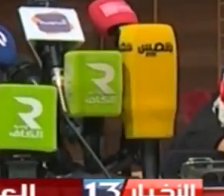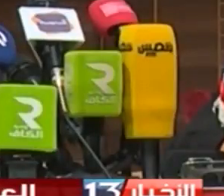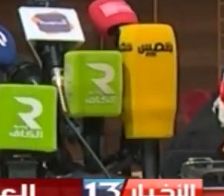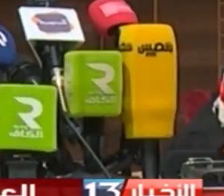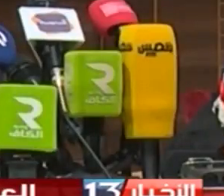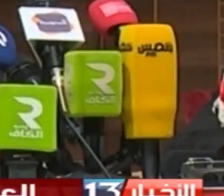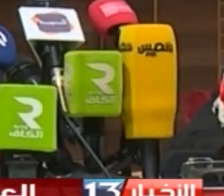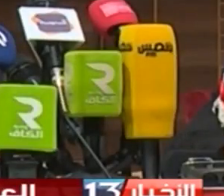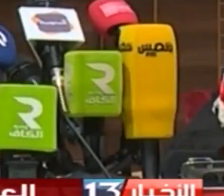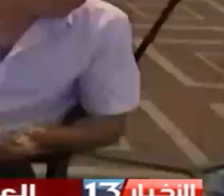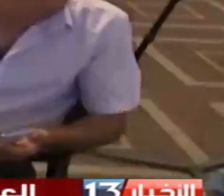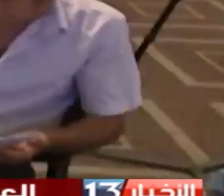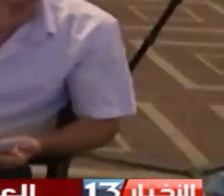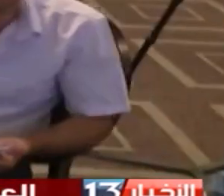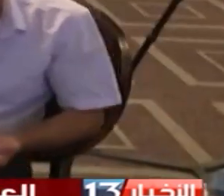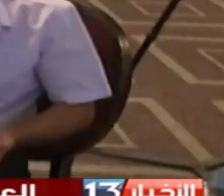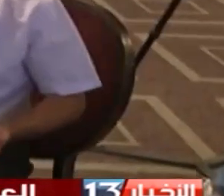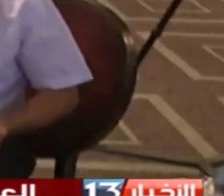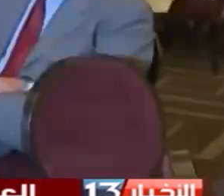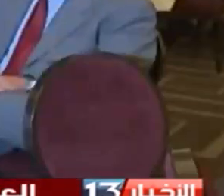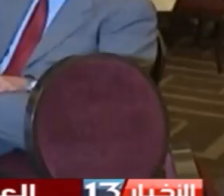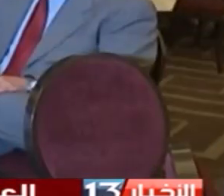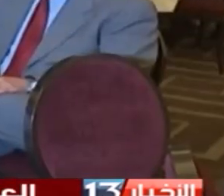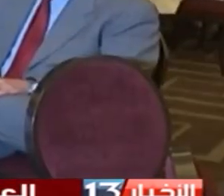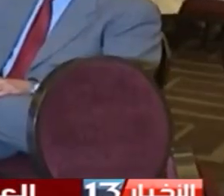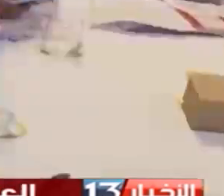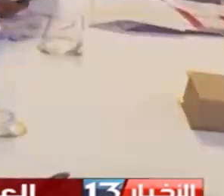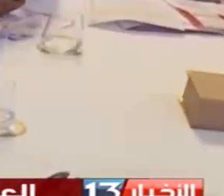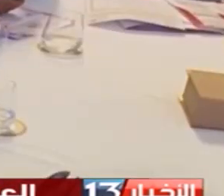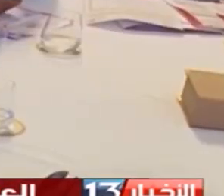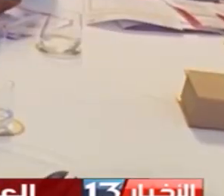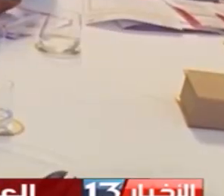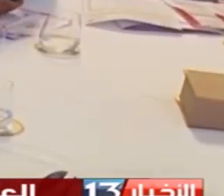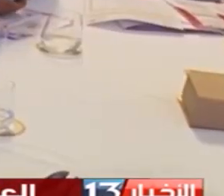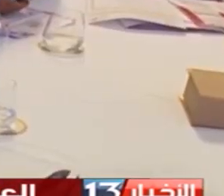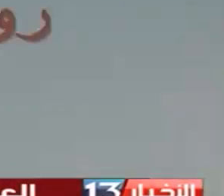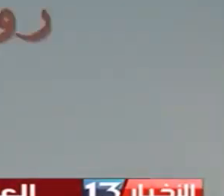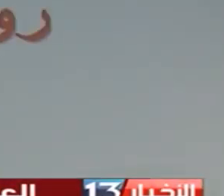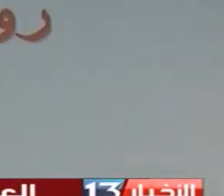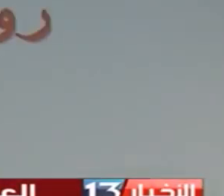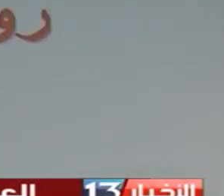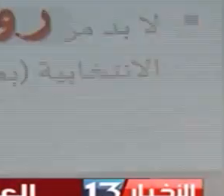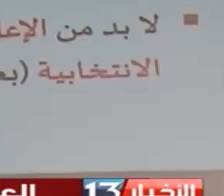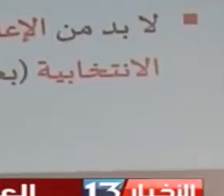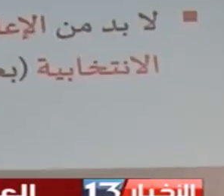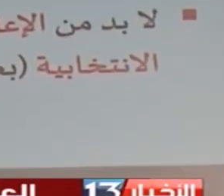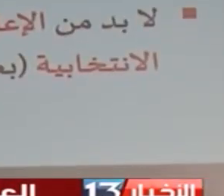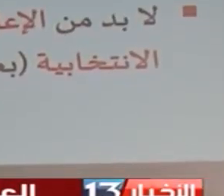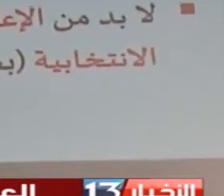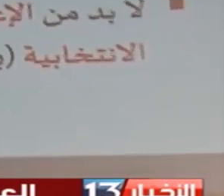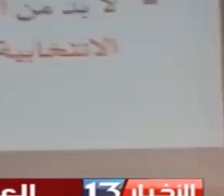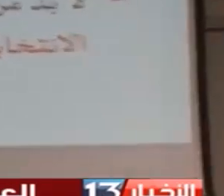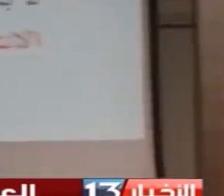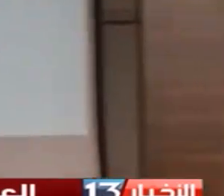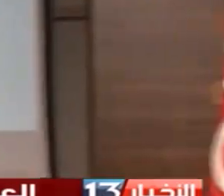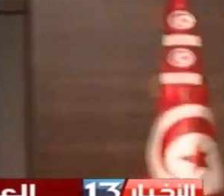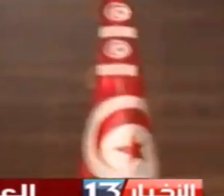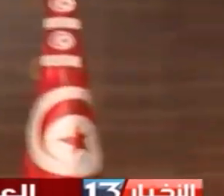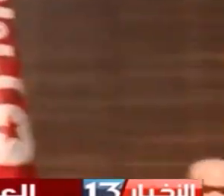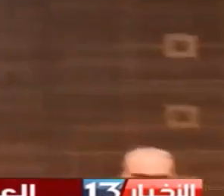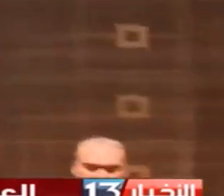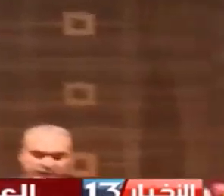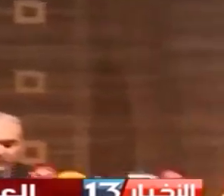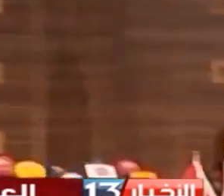للانتخابات تؤكد التاريخ الخامس عشر من سبتمبر اضرب اجل لاجراء الانتخابات الرئاسيه وان تنظيم دوره ثانيه